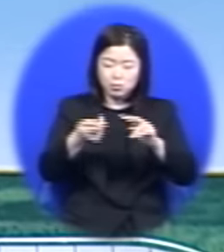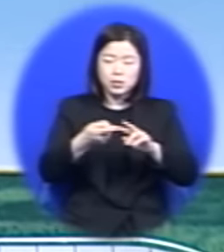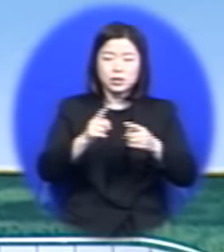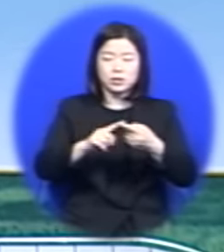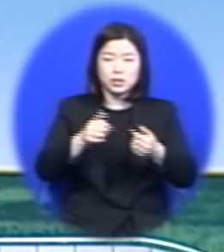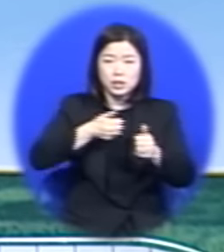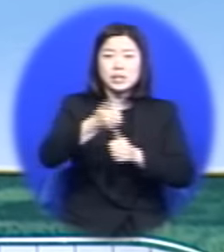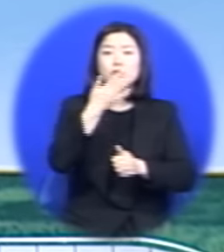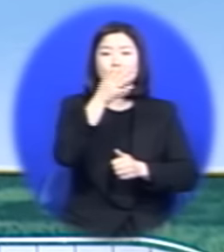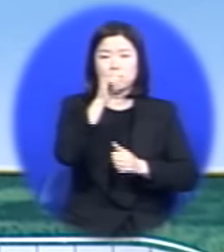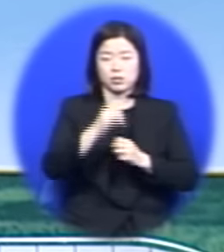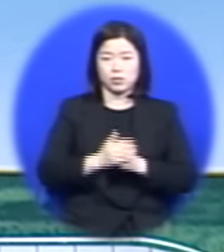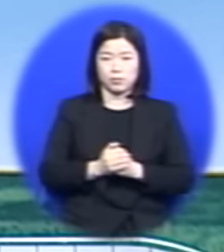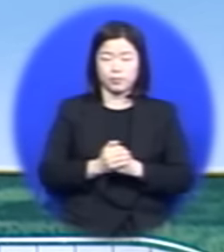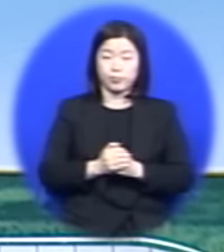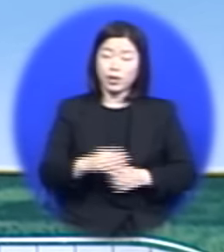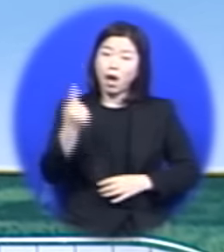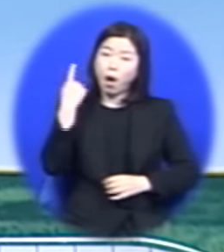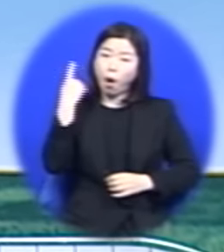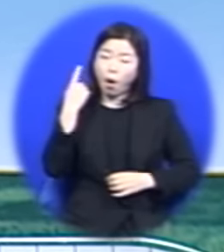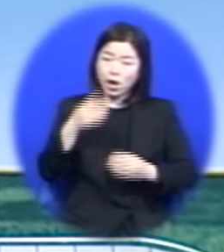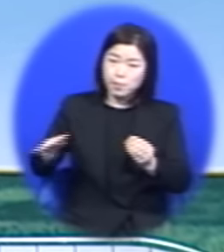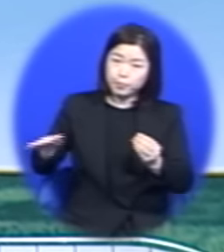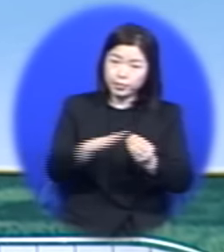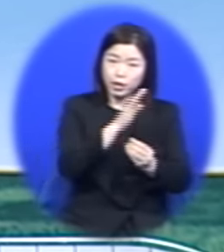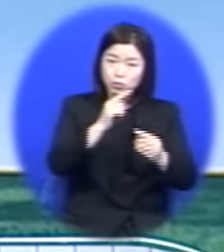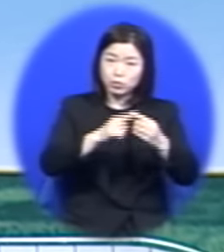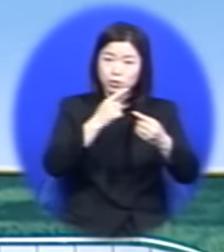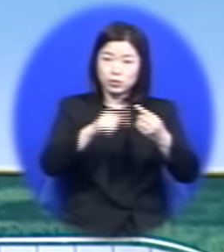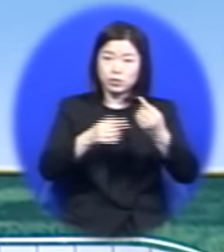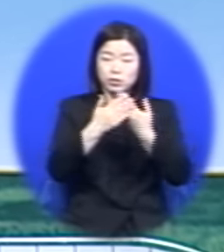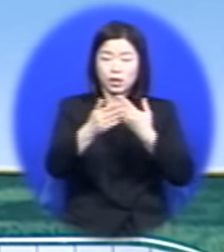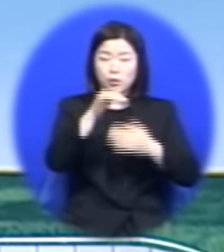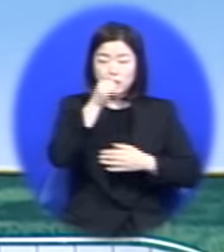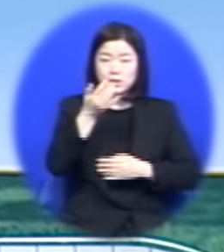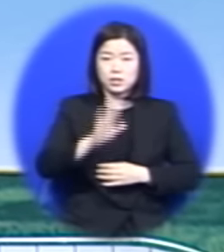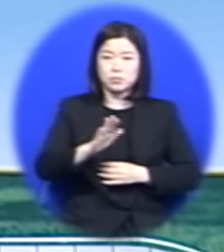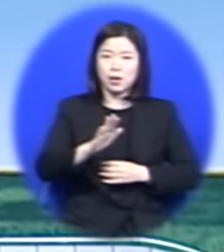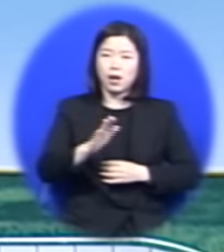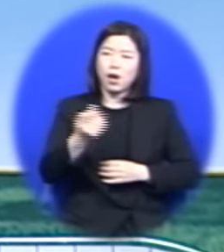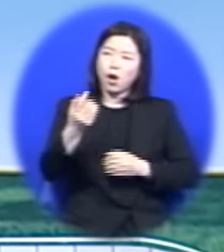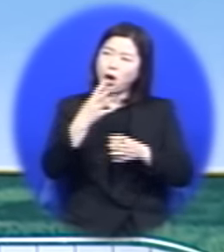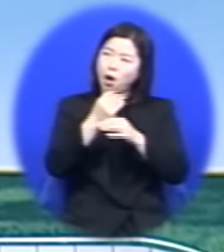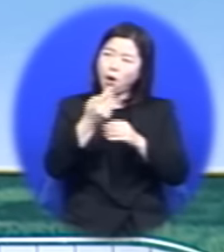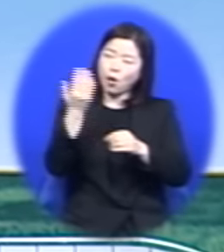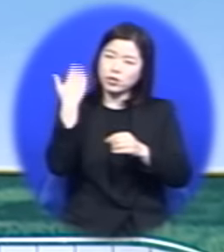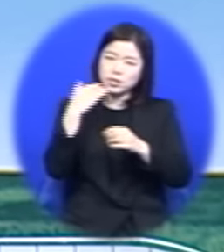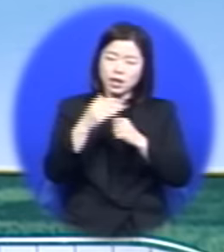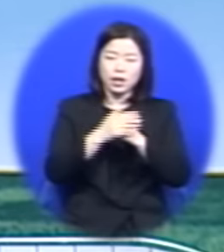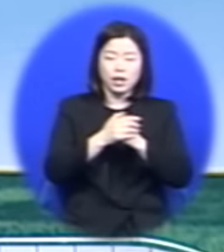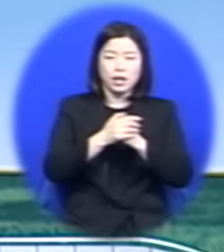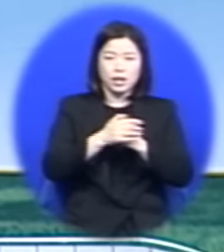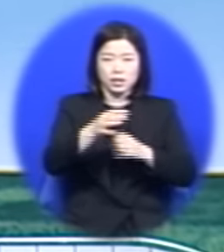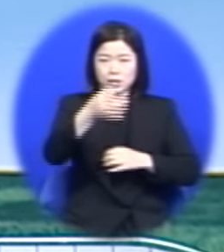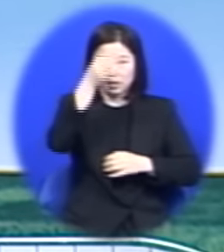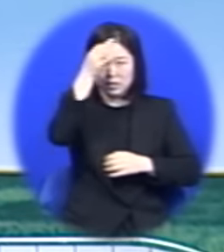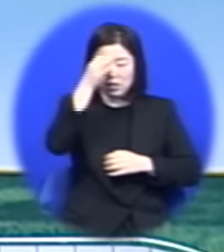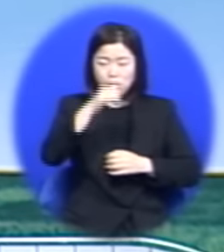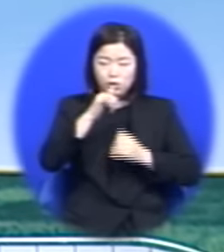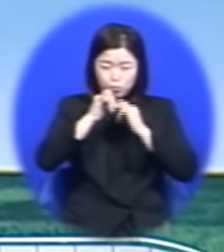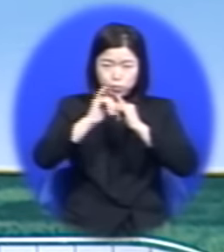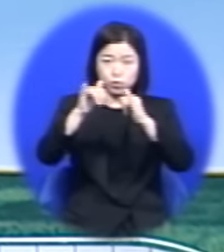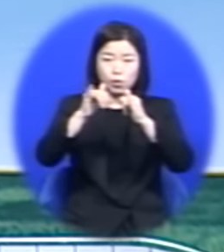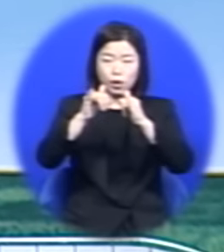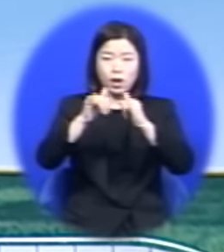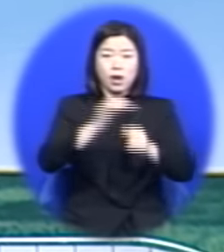어제도 탁구대회가 있었지만 한번 탁구대회 때 아주 실력이 뛰어난 우리 권사님이